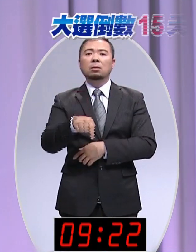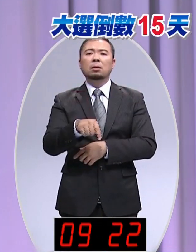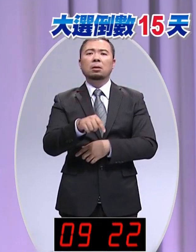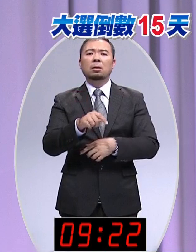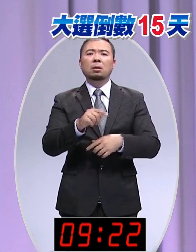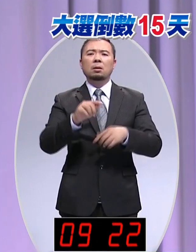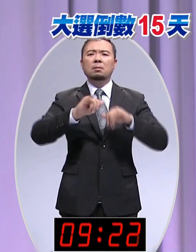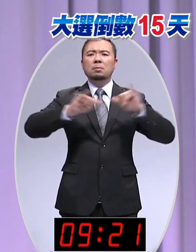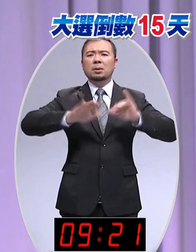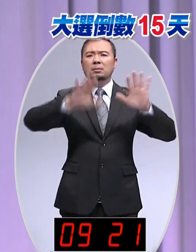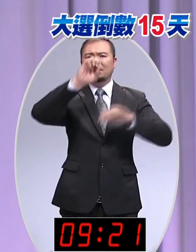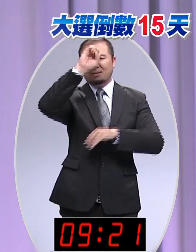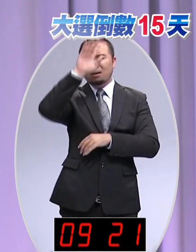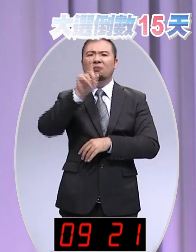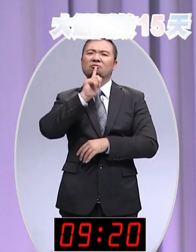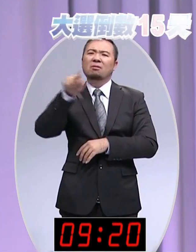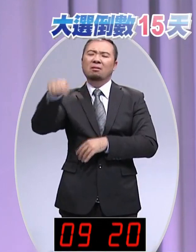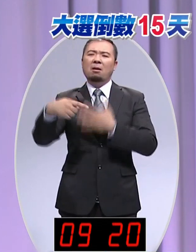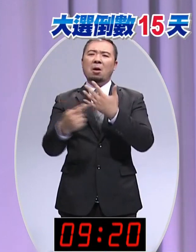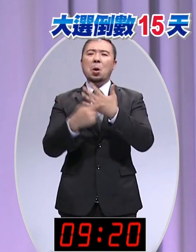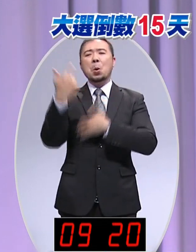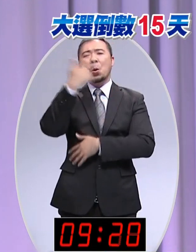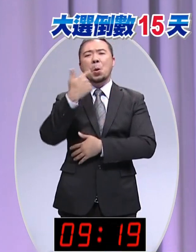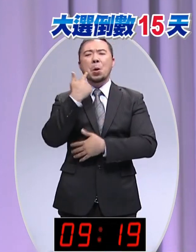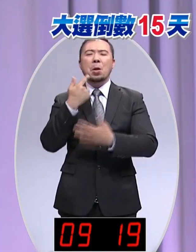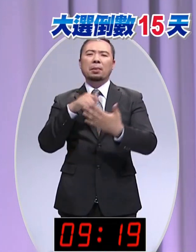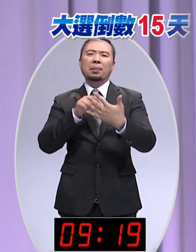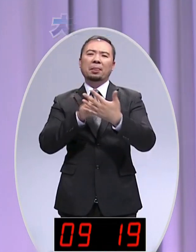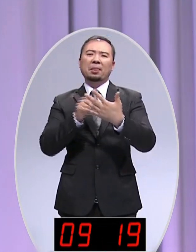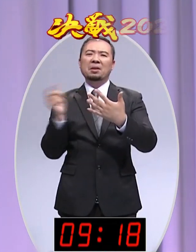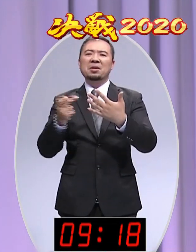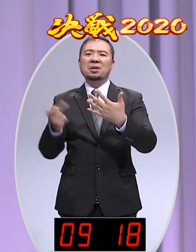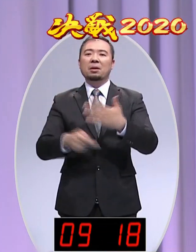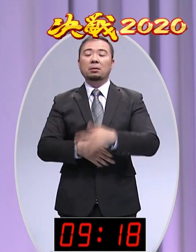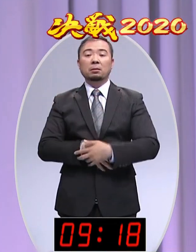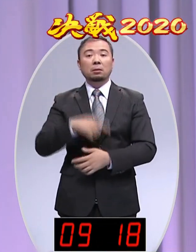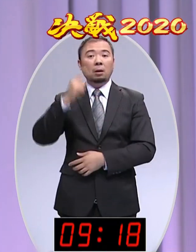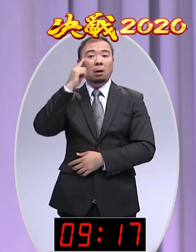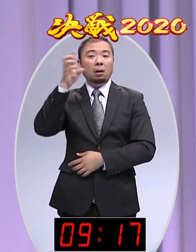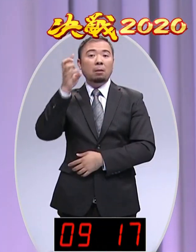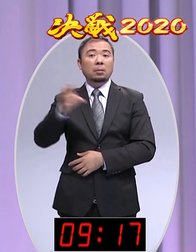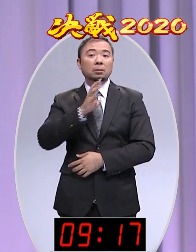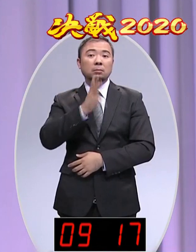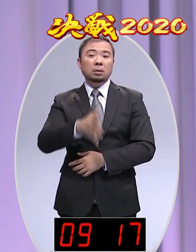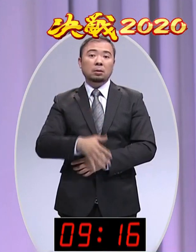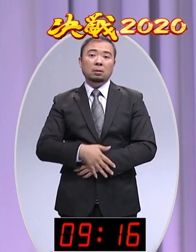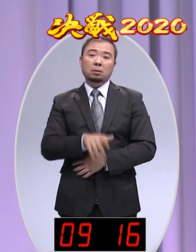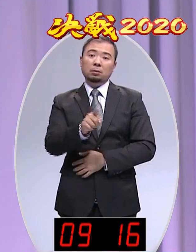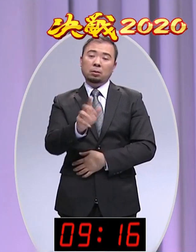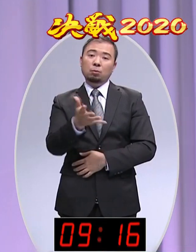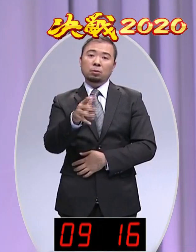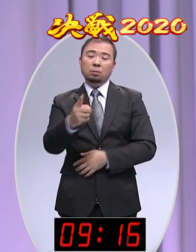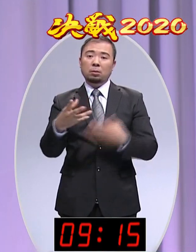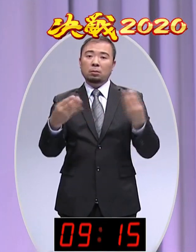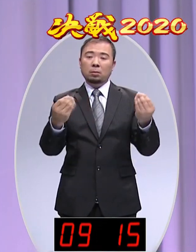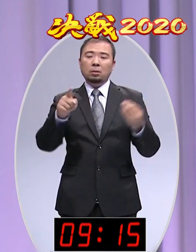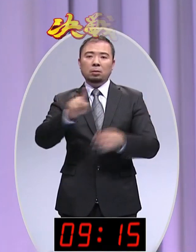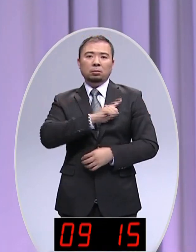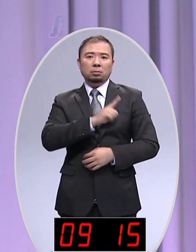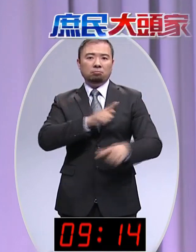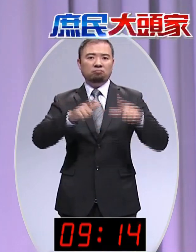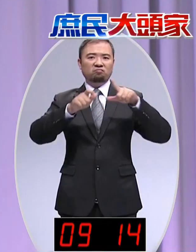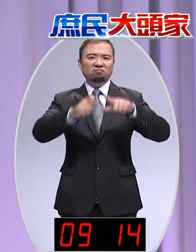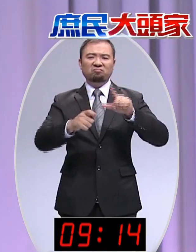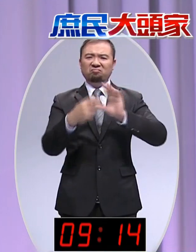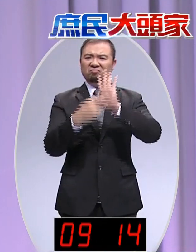瓶，代表她中看不中用，还是藐视她？你为什么没有出来公开澄清，制止这种